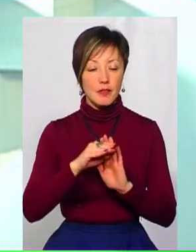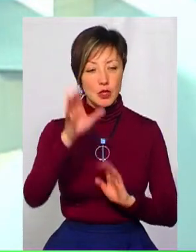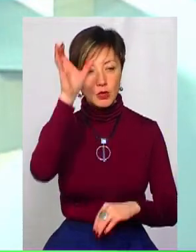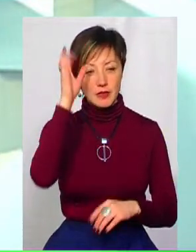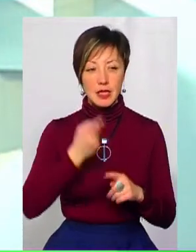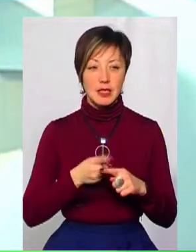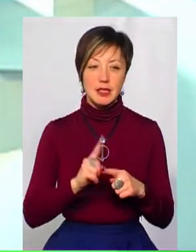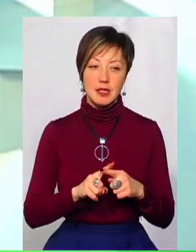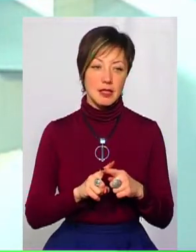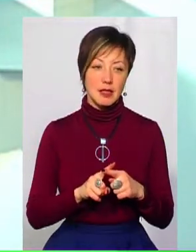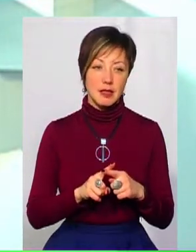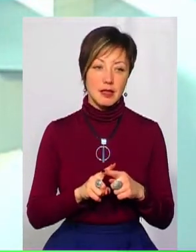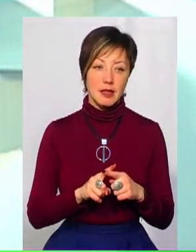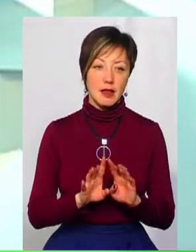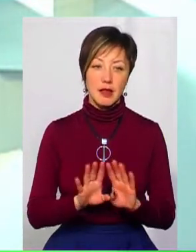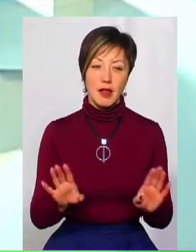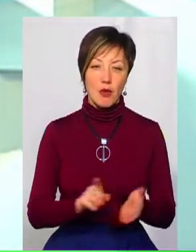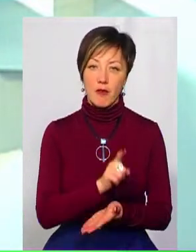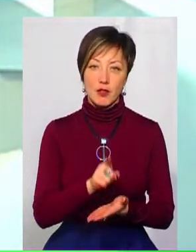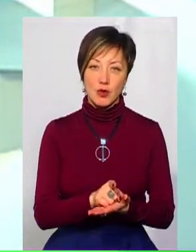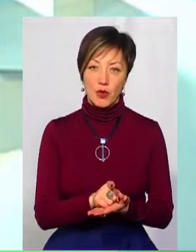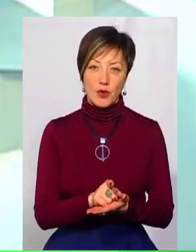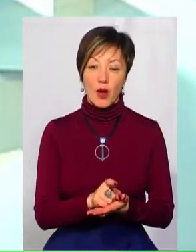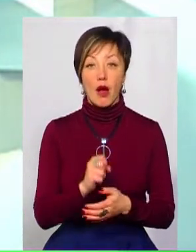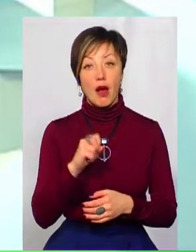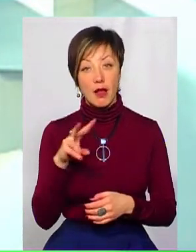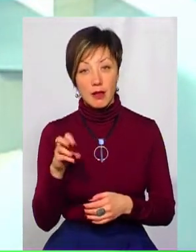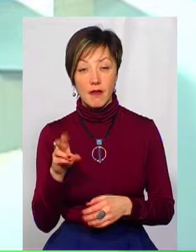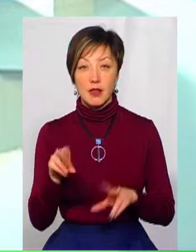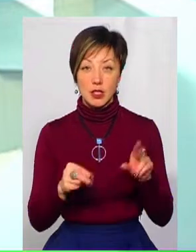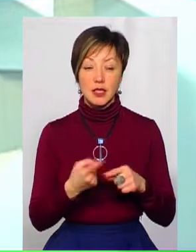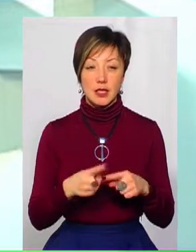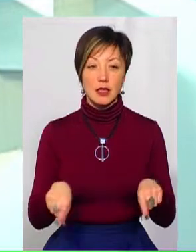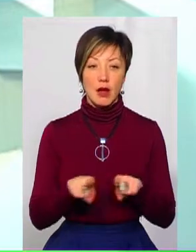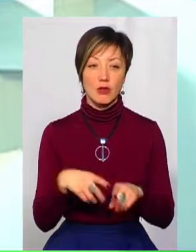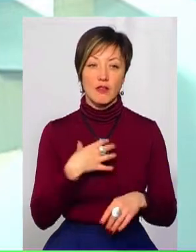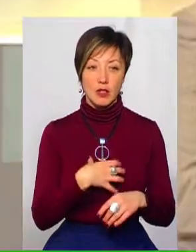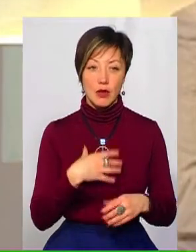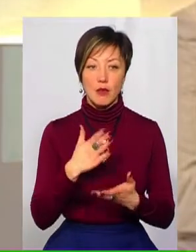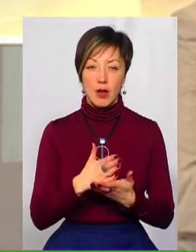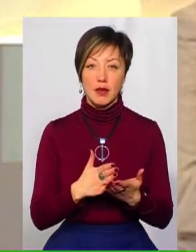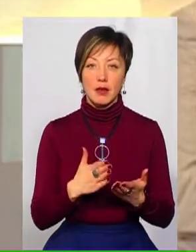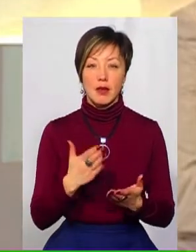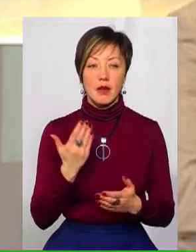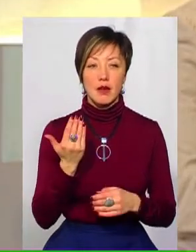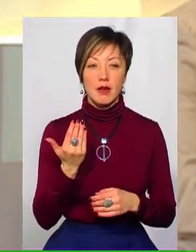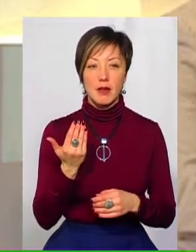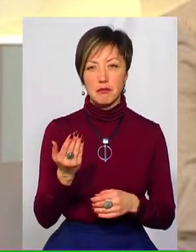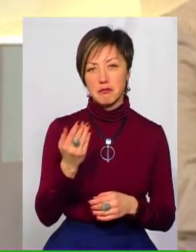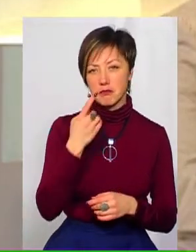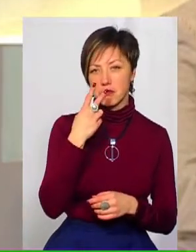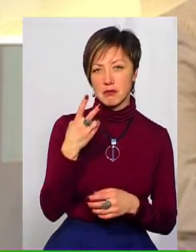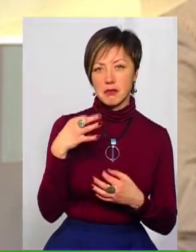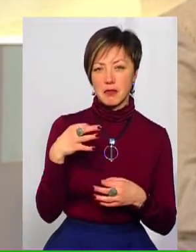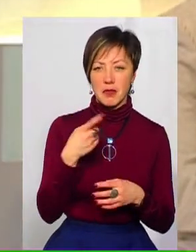– це не є обов'язковий пункт. Хоча це, я рахую, що це також важливо, коли ти маєш базу. А на вас не дивляться косо? Типу, в